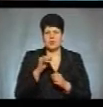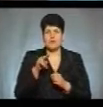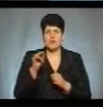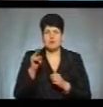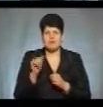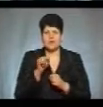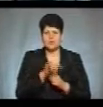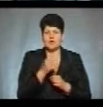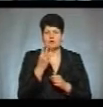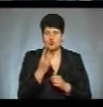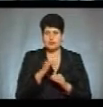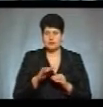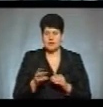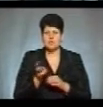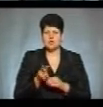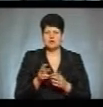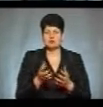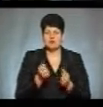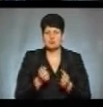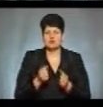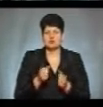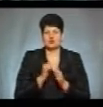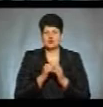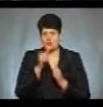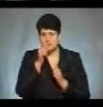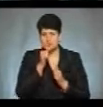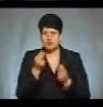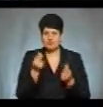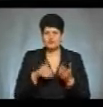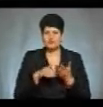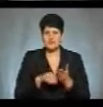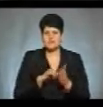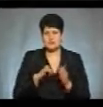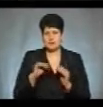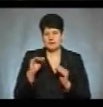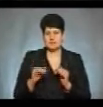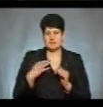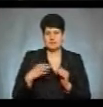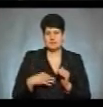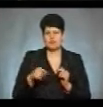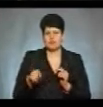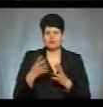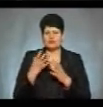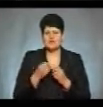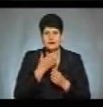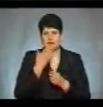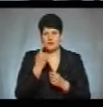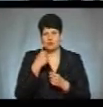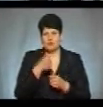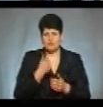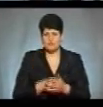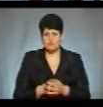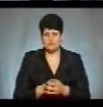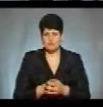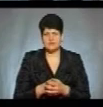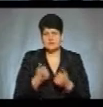неї 3 дітей. Прийшла, щоб отримати щомісячну грошову допомогу для наймолодшого сина Якова, якому ще не виповнилося року. Тому